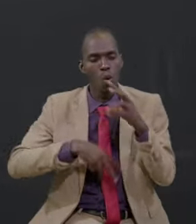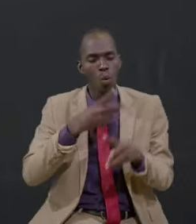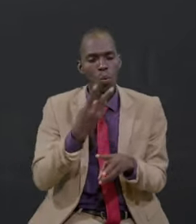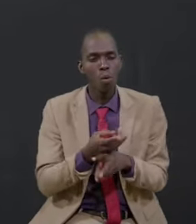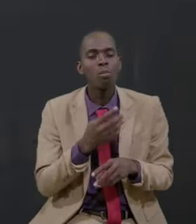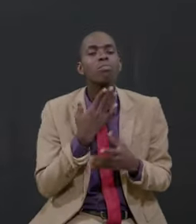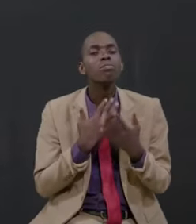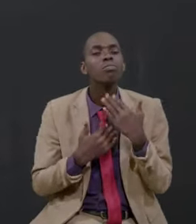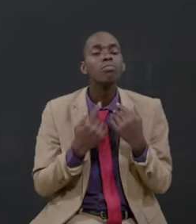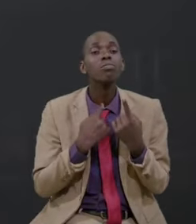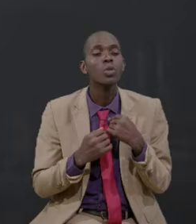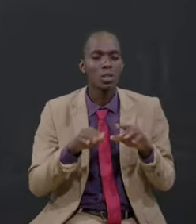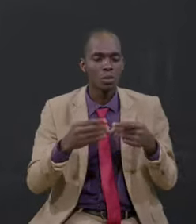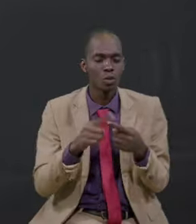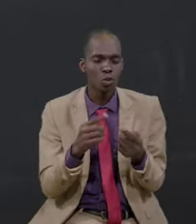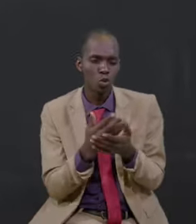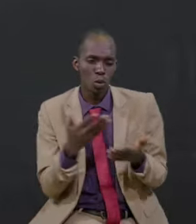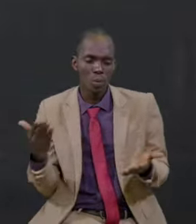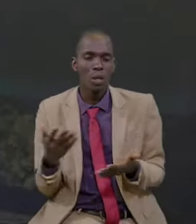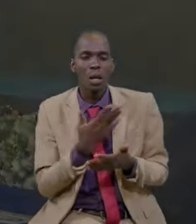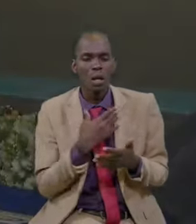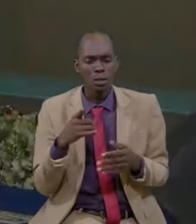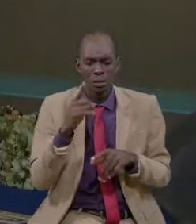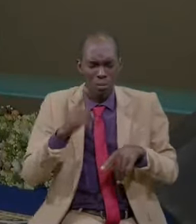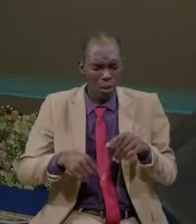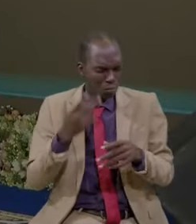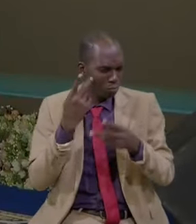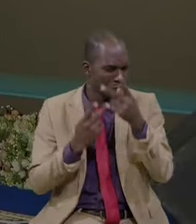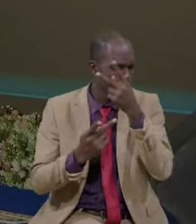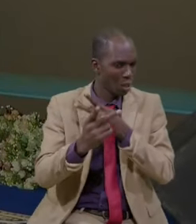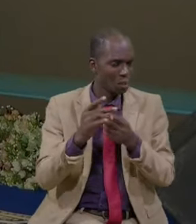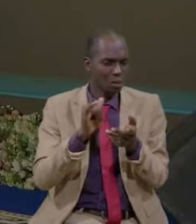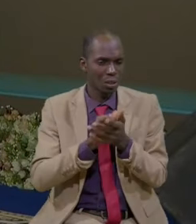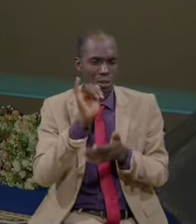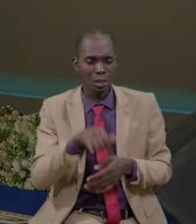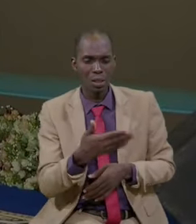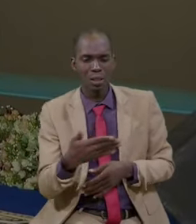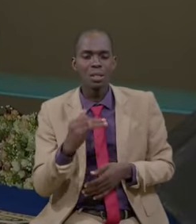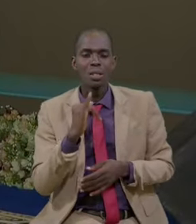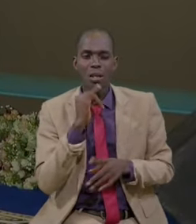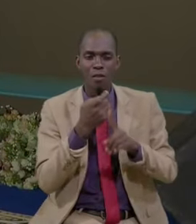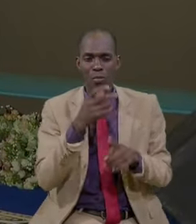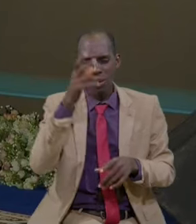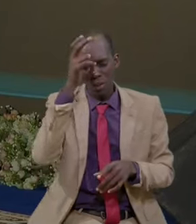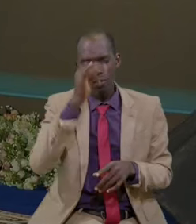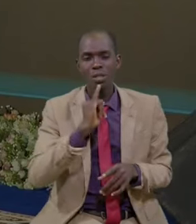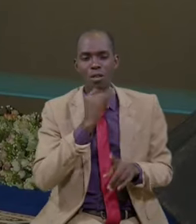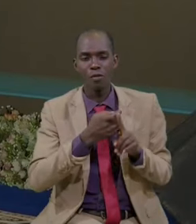entre l'offre du Seigneur et l'offre qui vient du diable. Ils prennent toutes